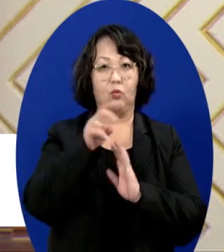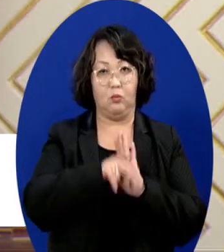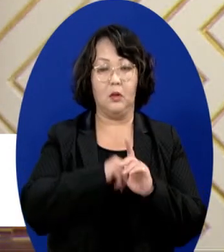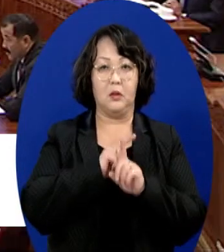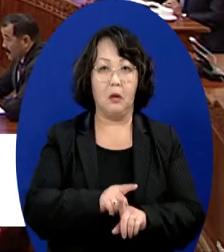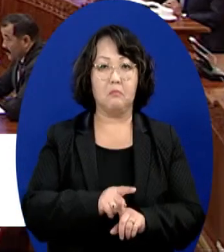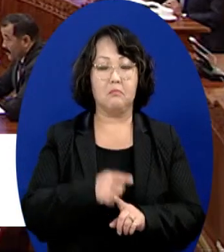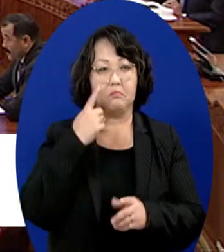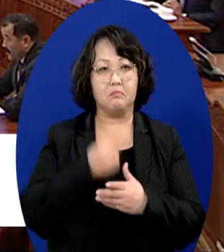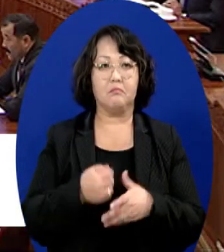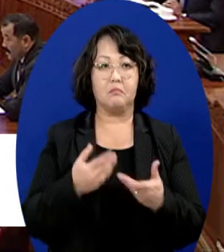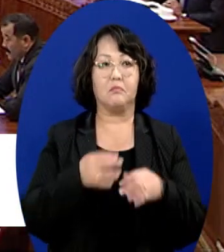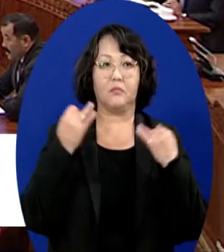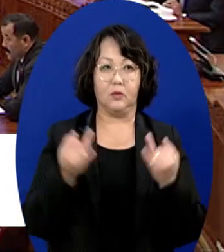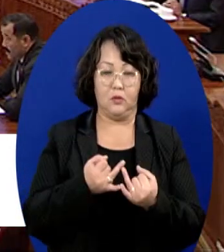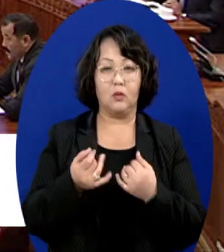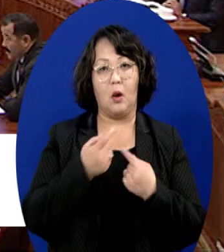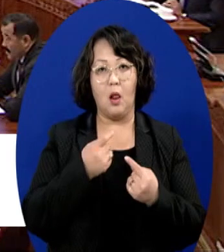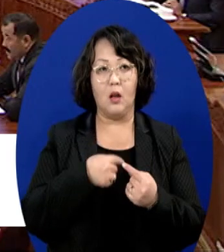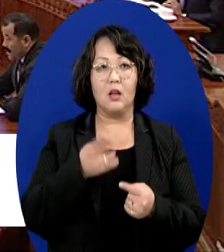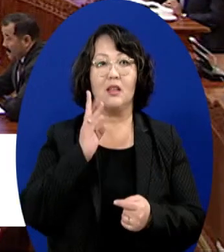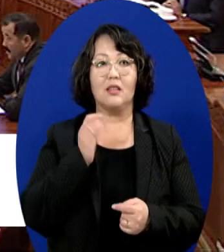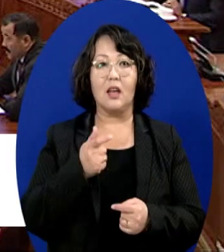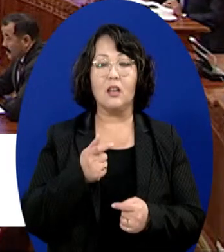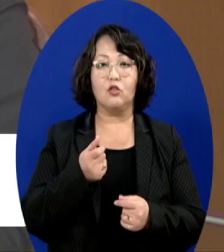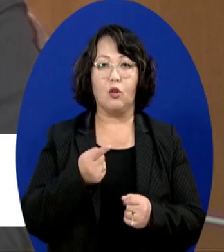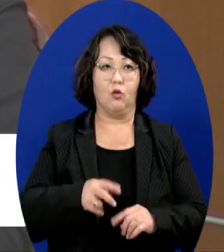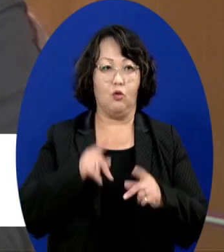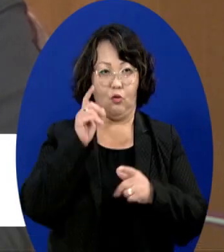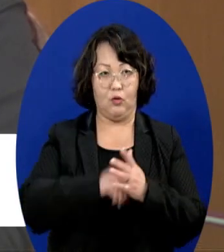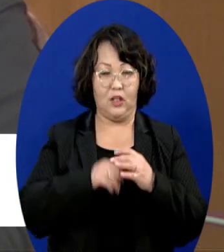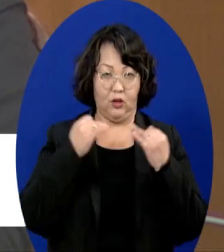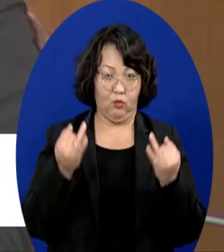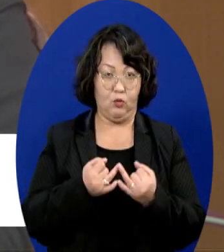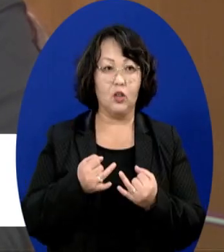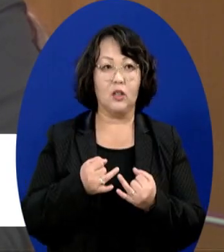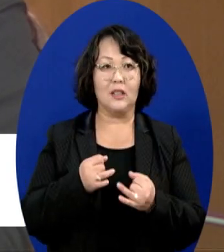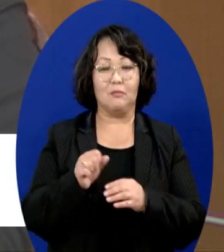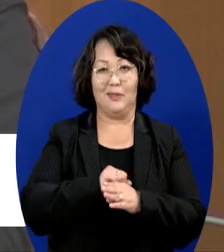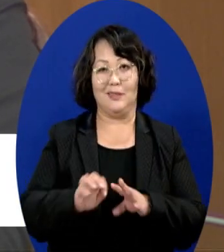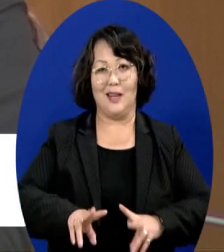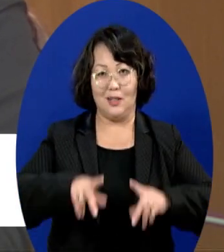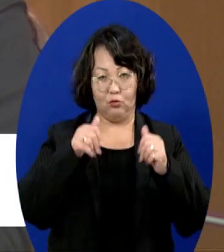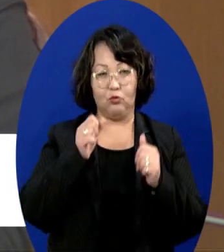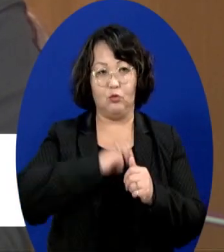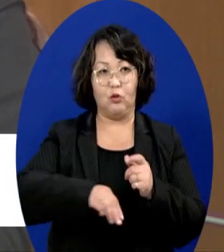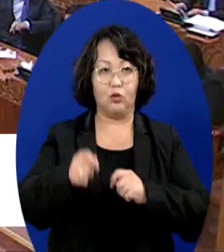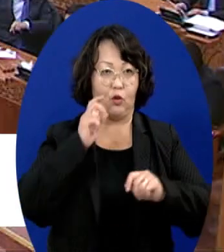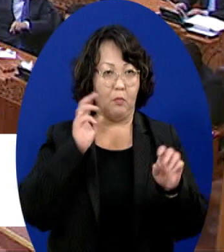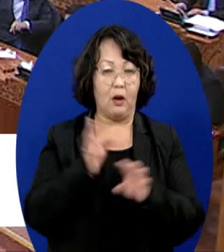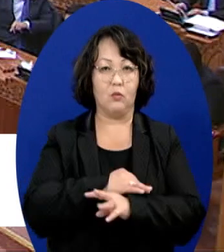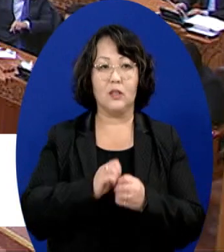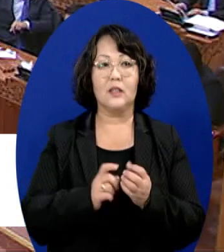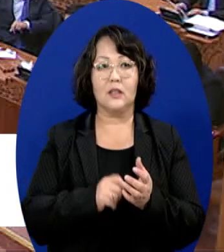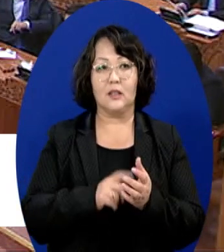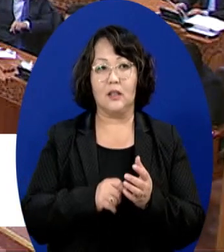саналыг гаргаад байна. За улсын хурл чуулганы хуралдааны дэгд өөрчлөлт оруулахдаа парламентыг төлөвшүүлэхэд чиглэсэн зохицуултуудыг хийх шаардлагатай гэсэн